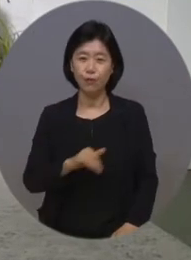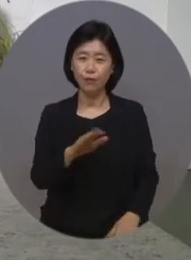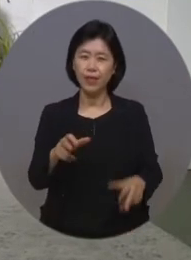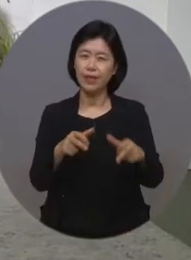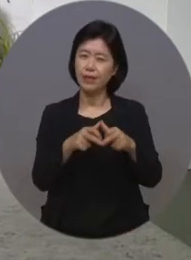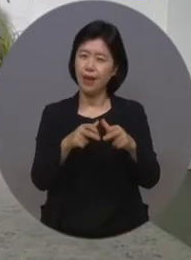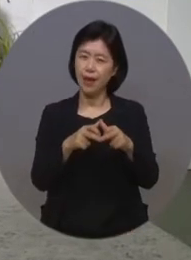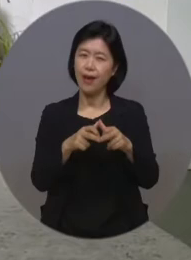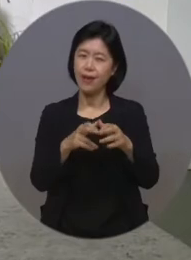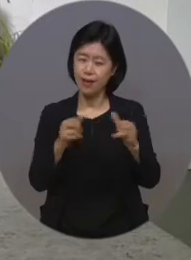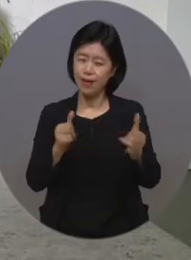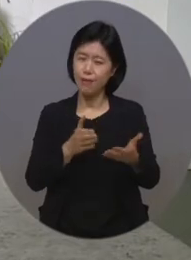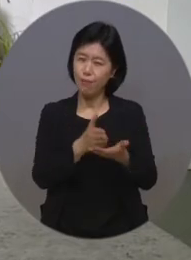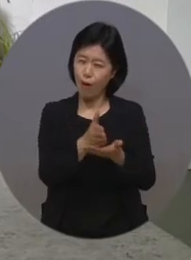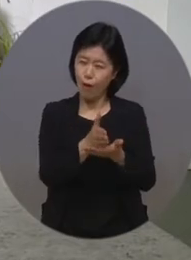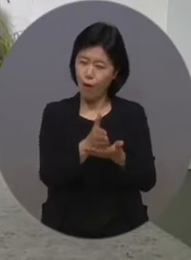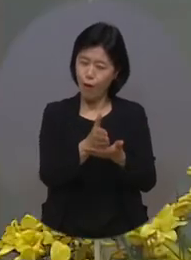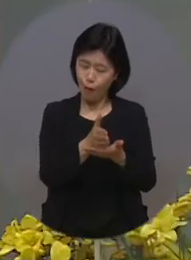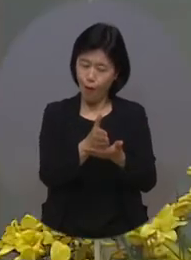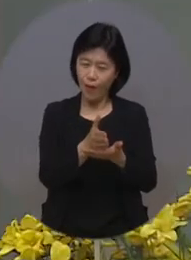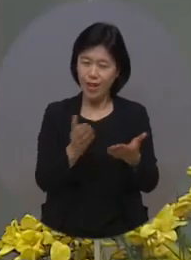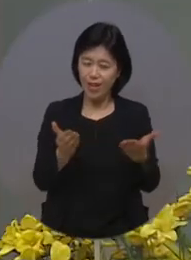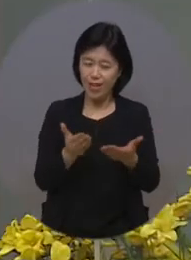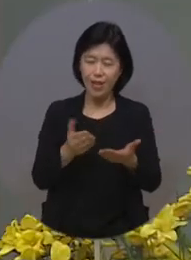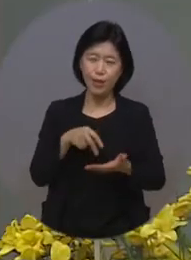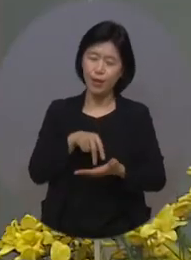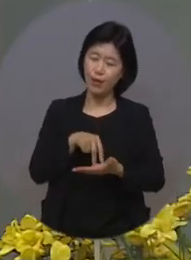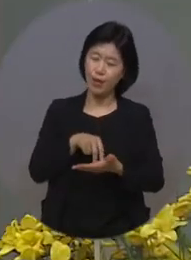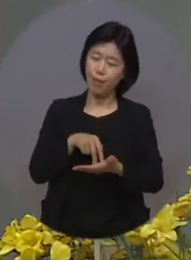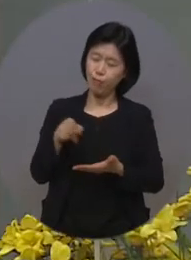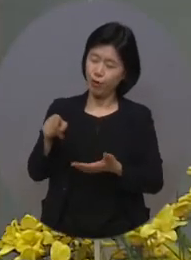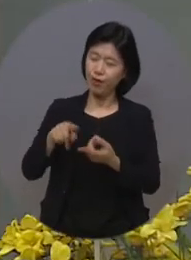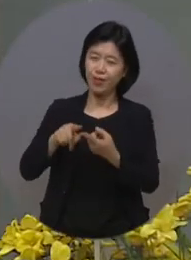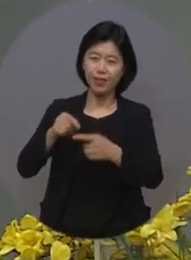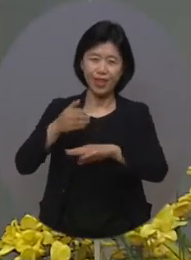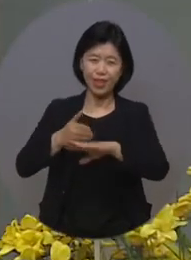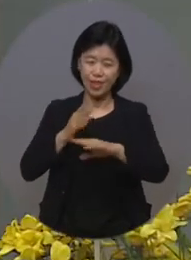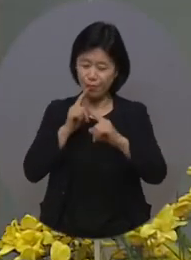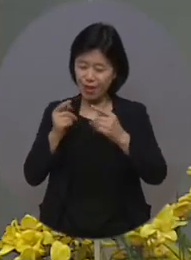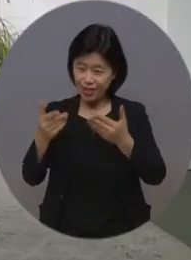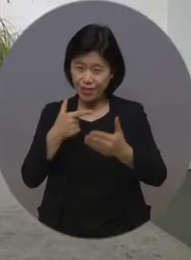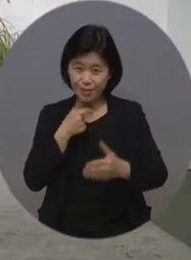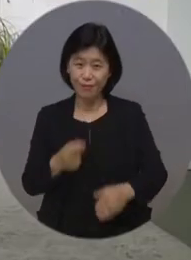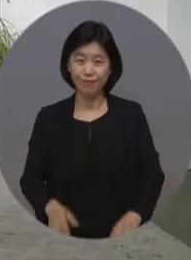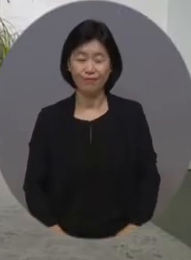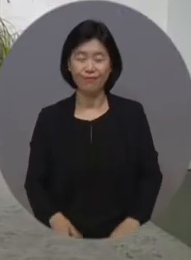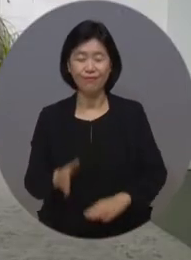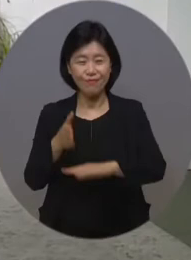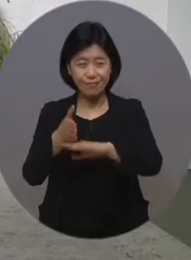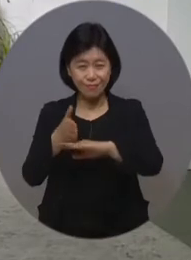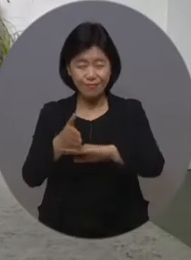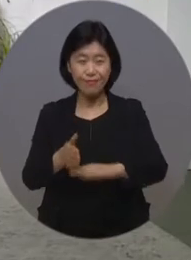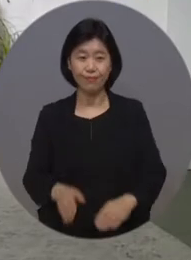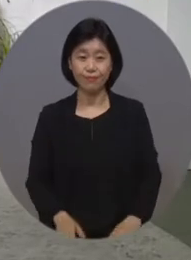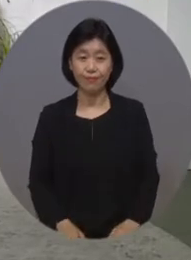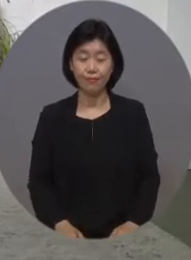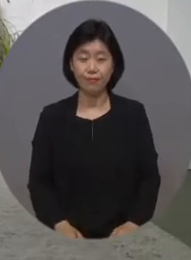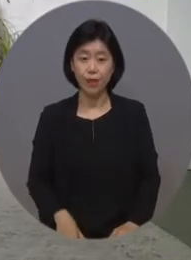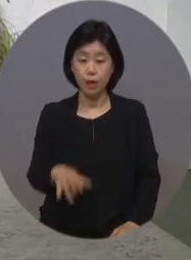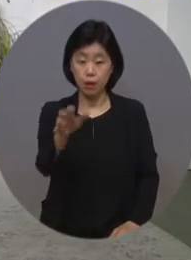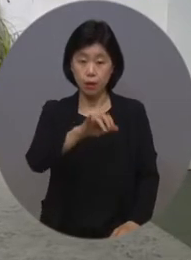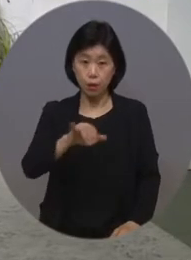정말 실천하겠다는 에 그 감사의 말씀 전하고 싶어요 감사합니다 4 이거 전국